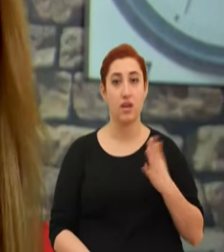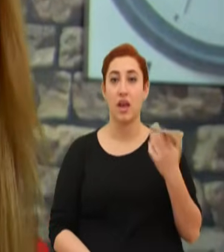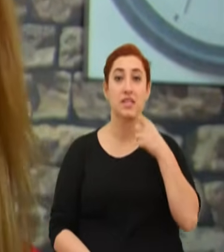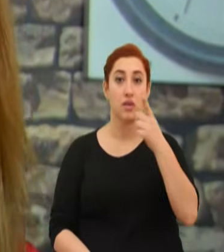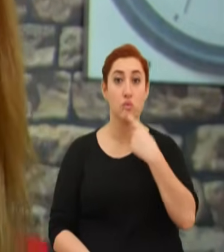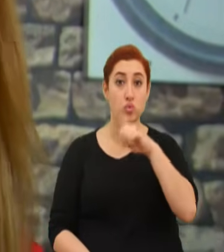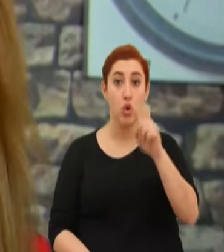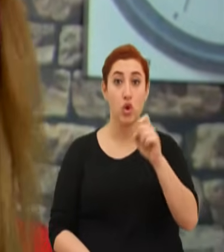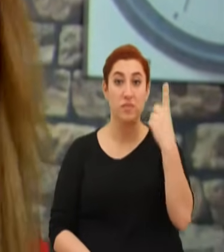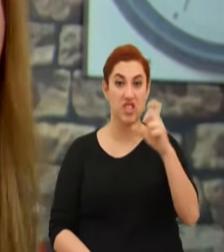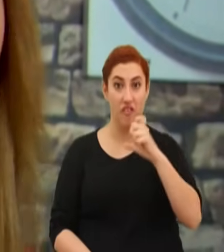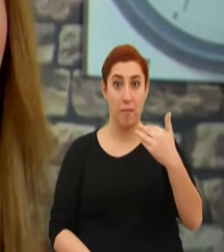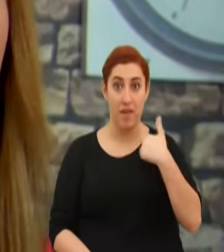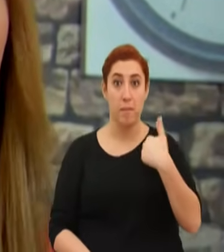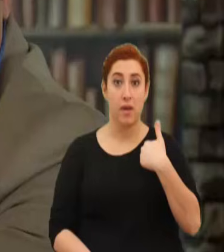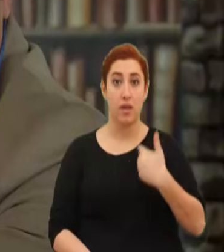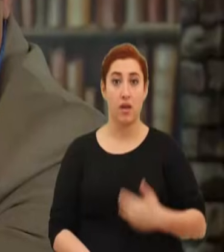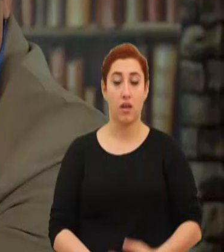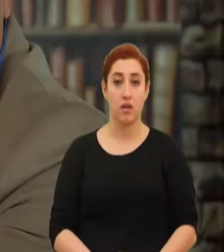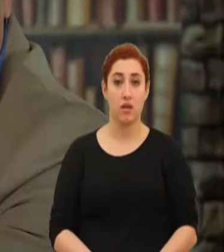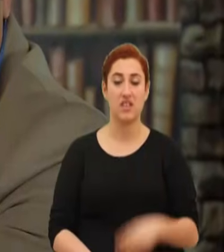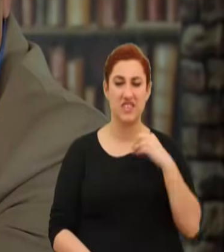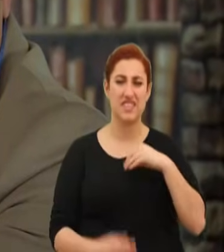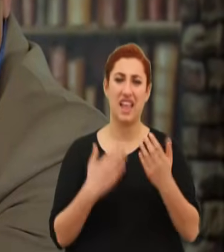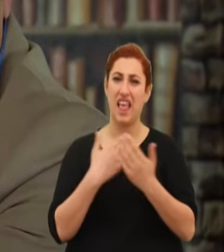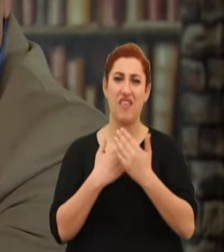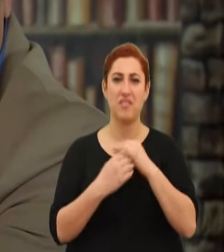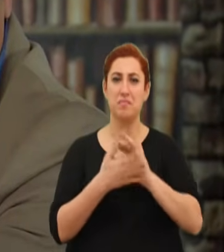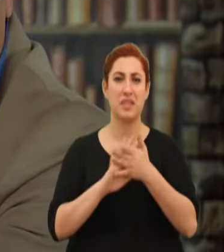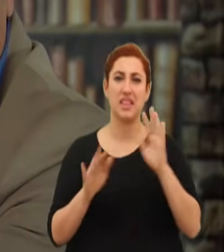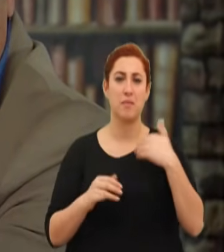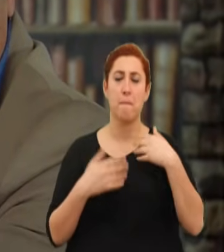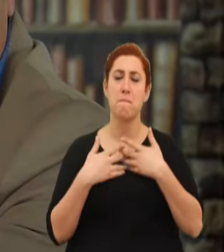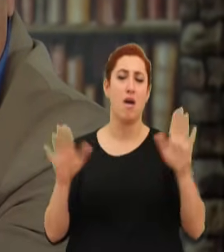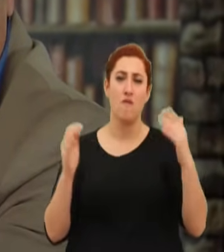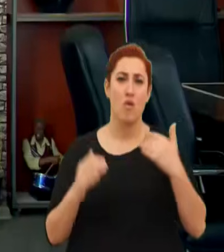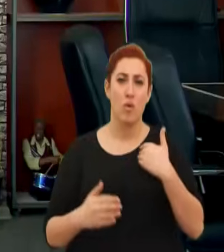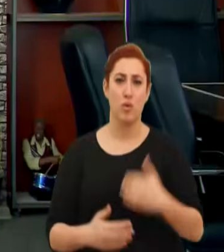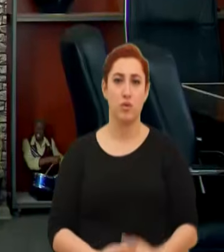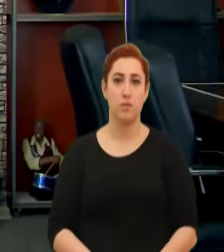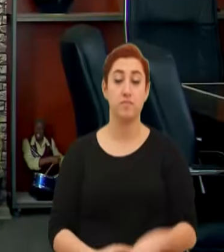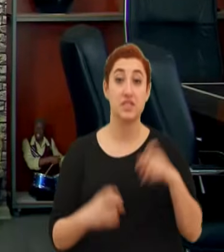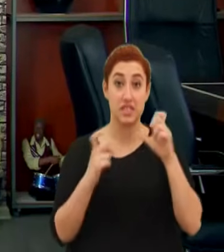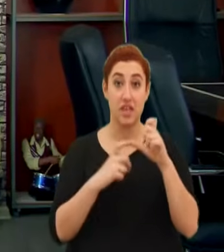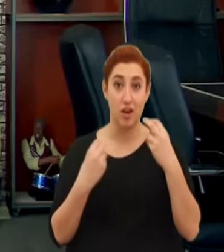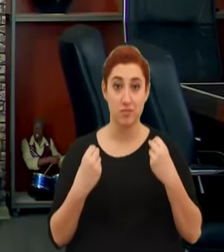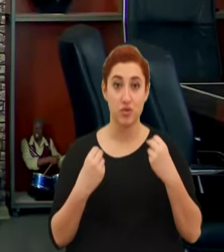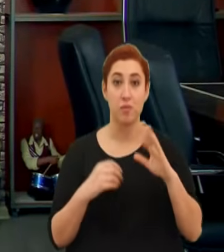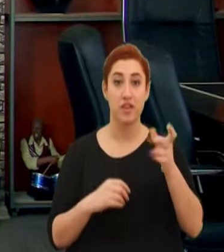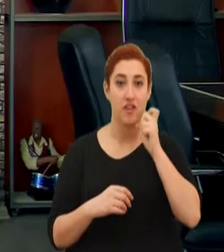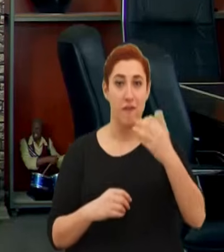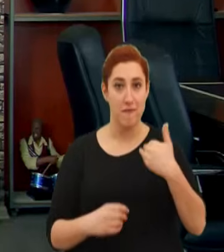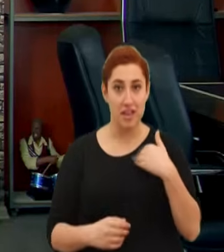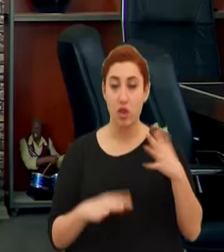Ya sana soruyorum, bir cevap versene bana! Eyvah, bittim ben, mahvoldum. Sarpışka mı? Ya